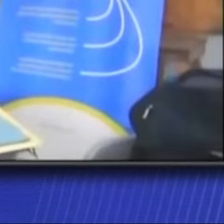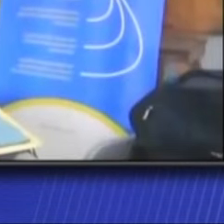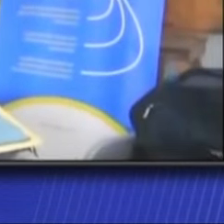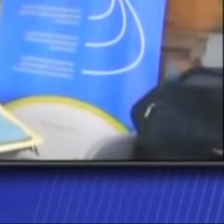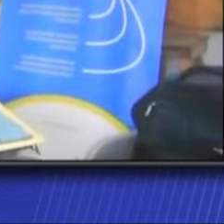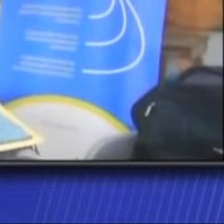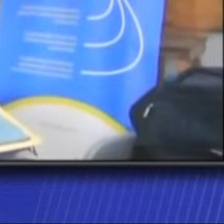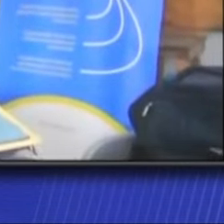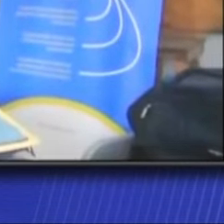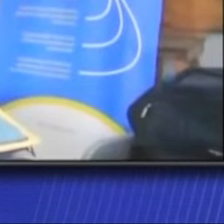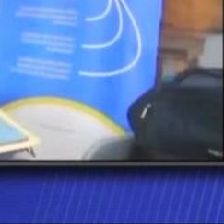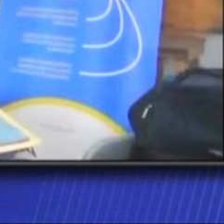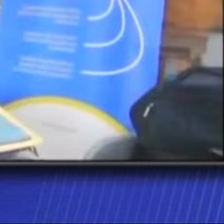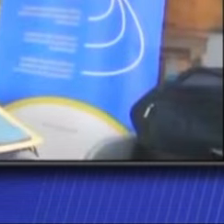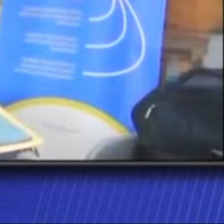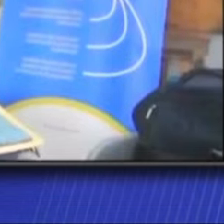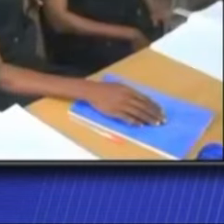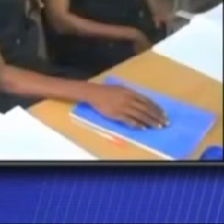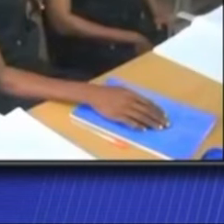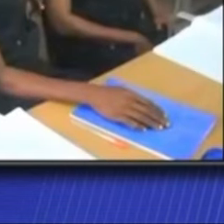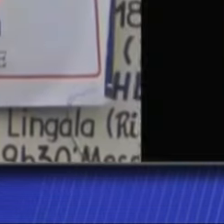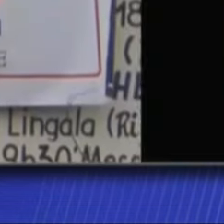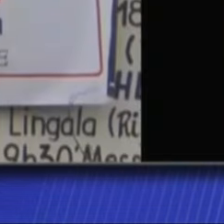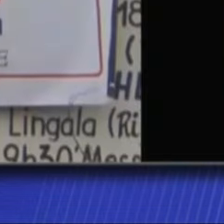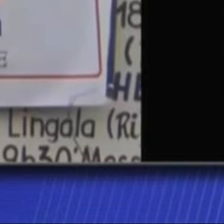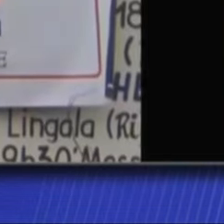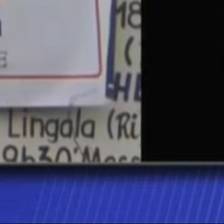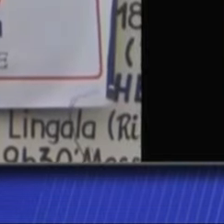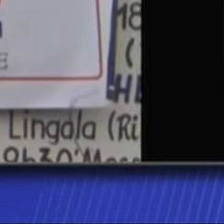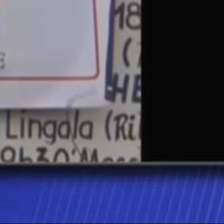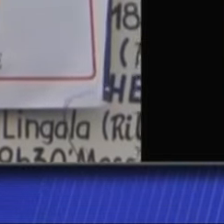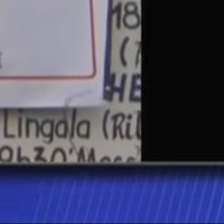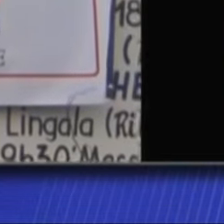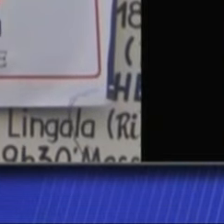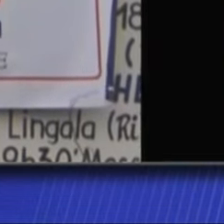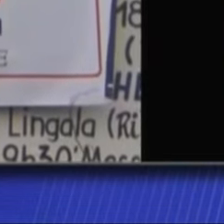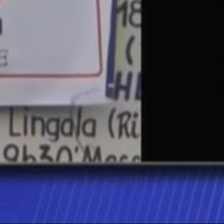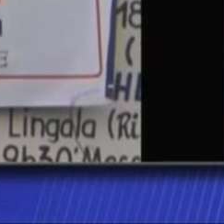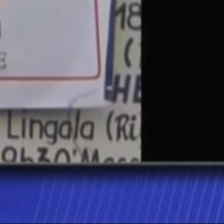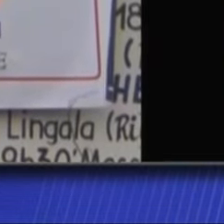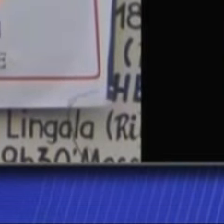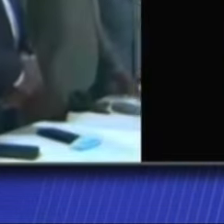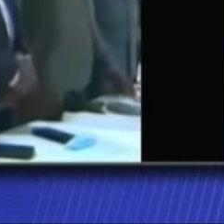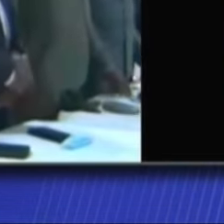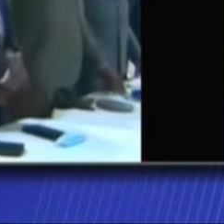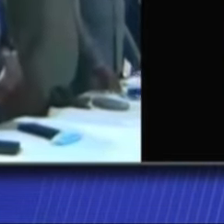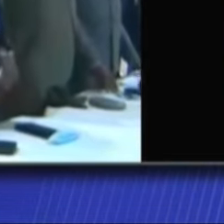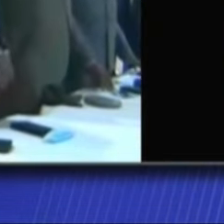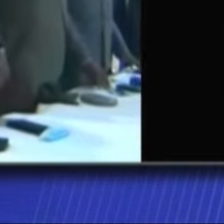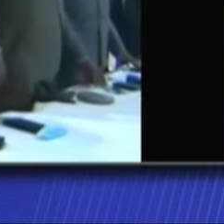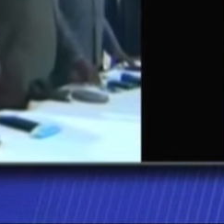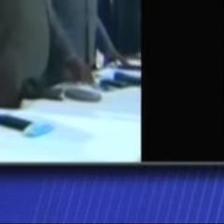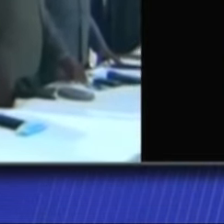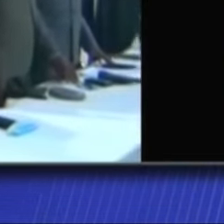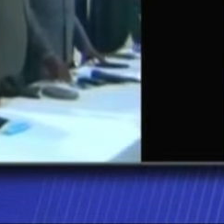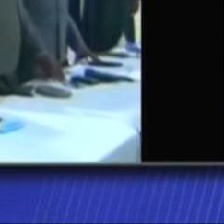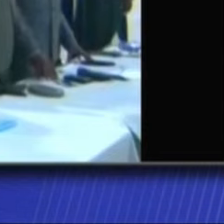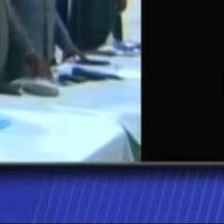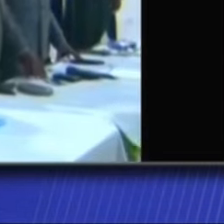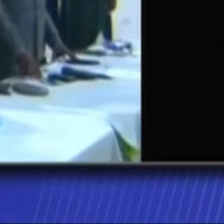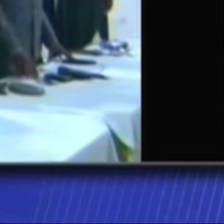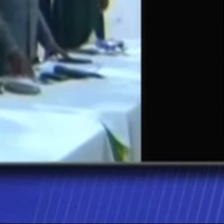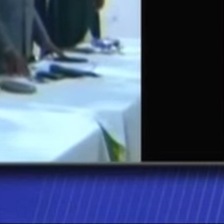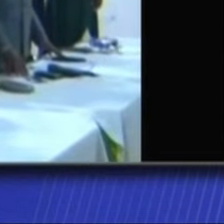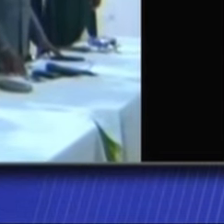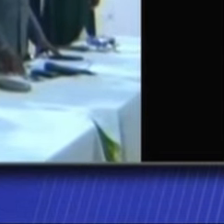détails. La traversée sur la rivière Luozi se fera dans les meilleures conditions. Les forces vives se mobilisent autour d'un